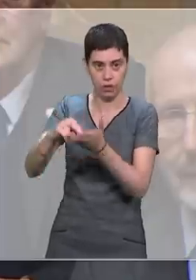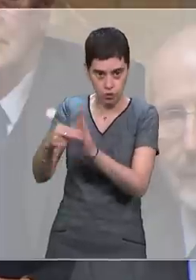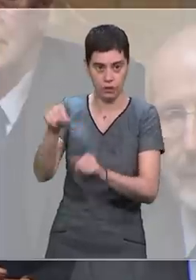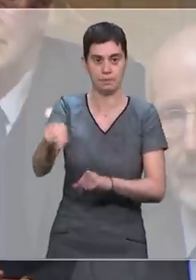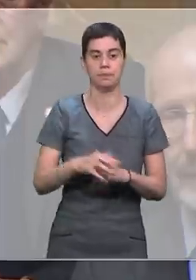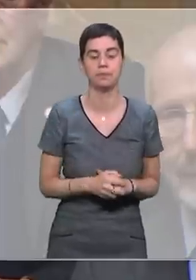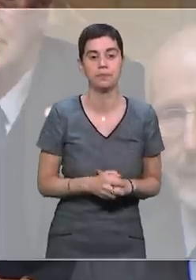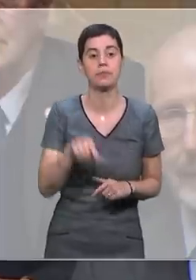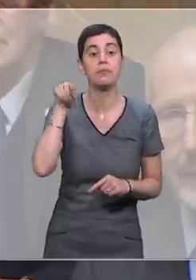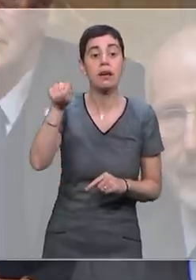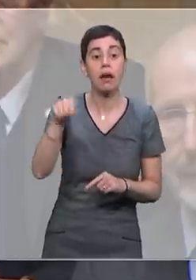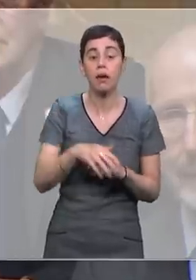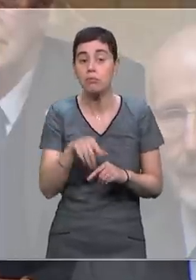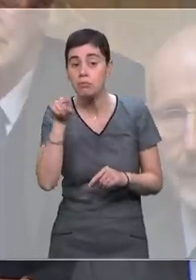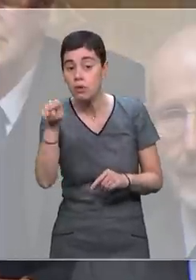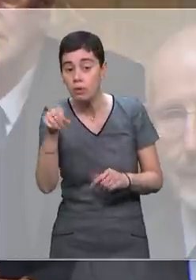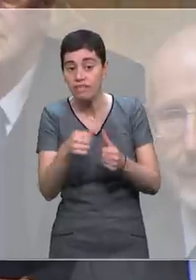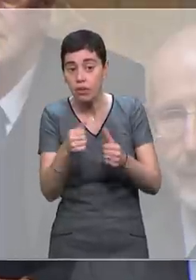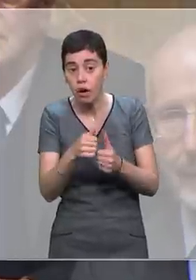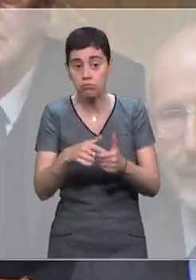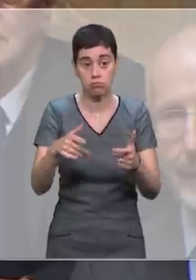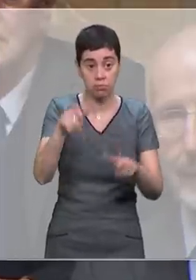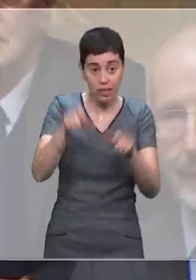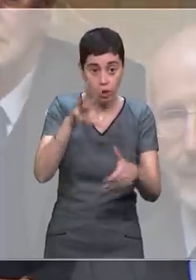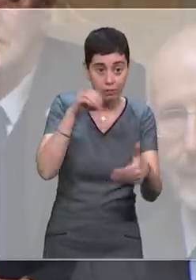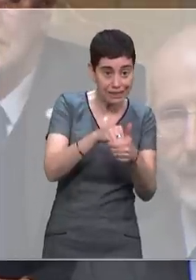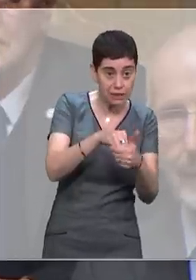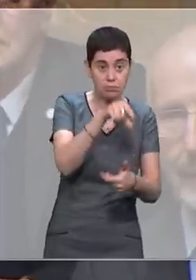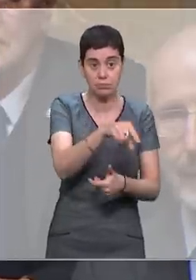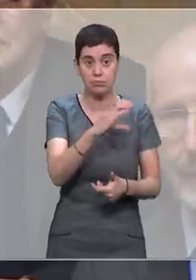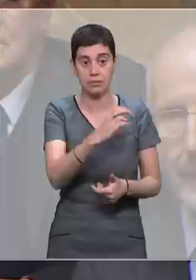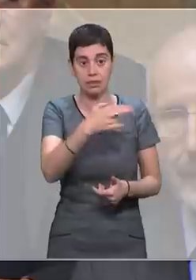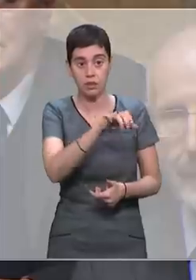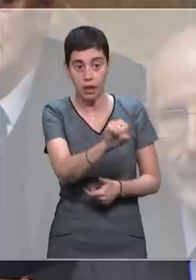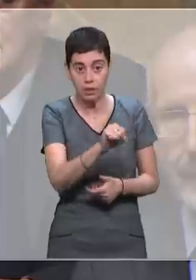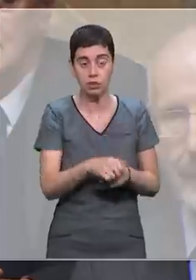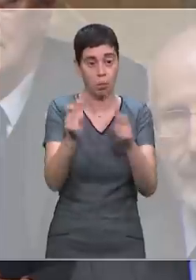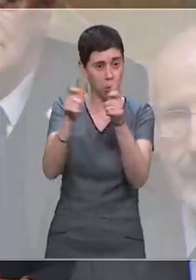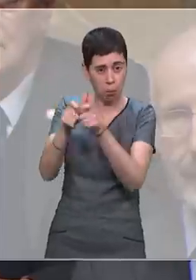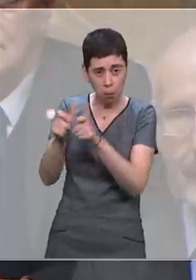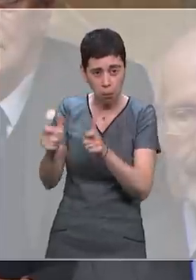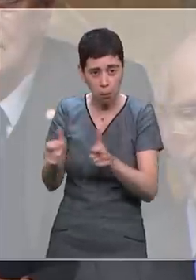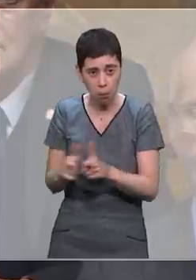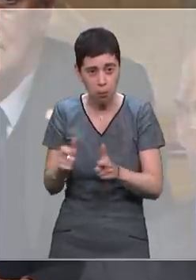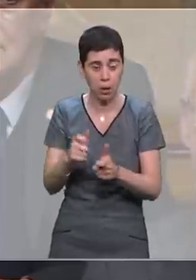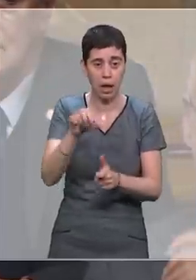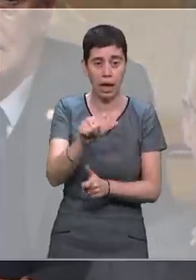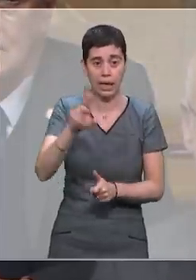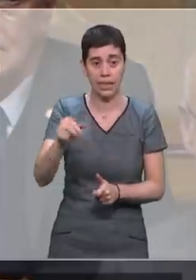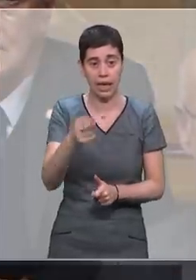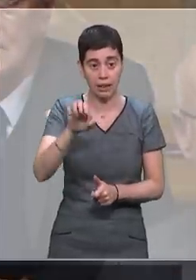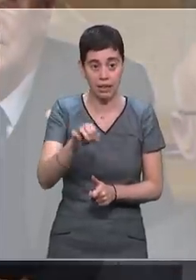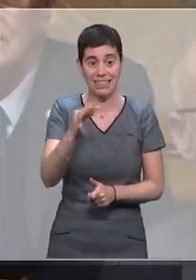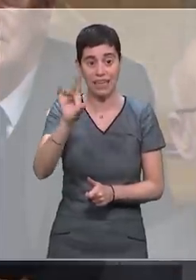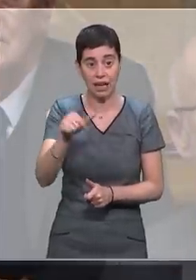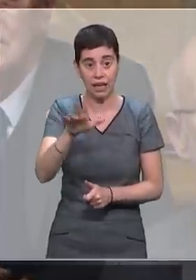avons auditionné à l'OPEXT les principaux acteurs du spatial français, le CNES, les grands groupes industriels Ariane, Thales et Airbus,